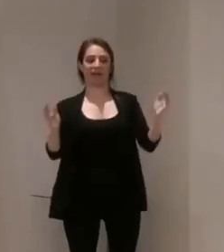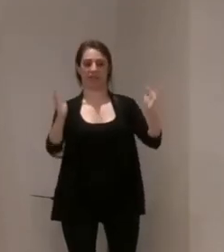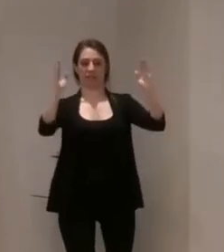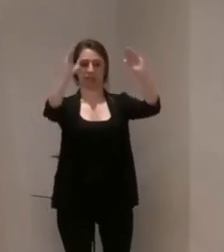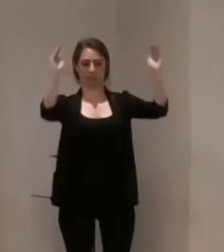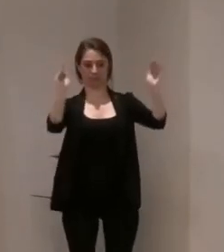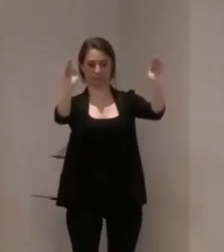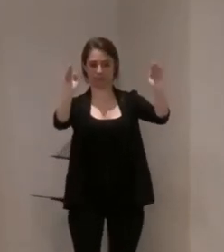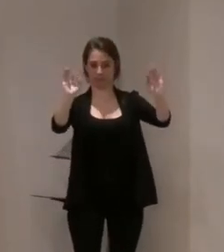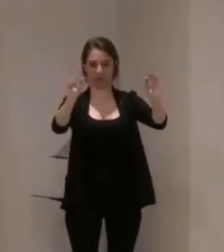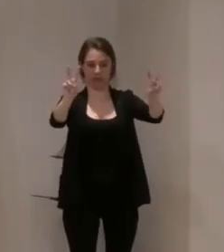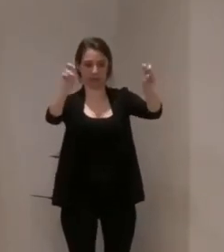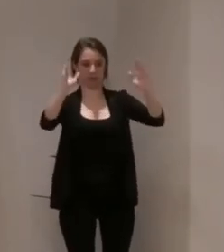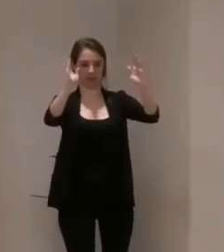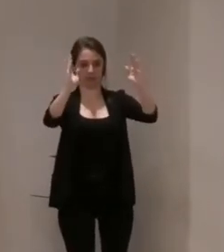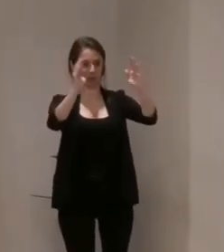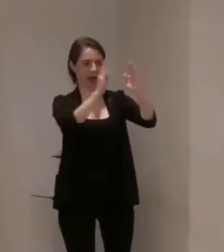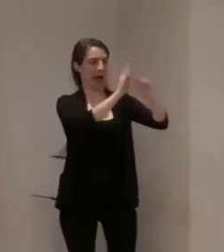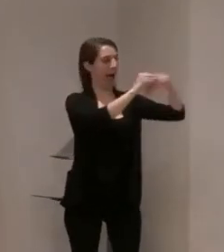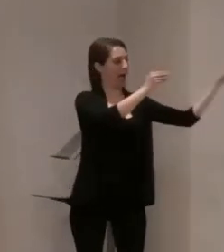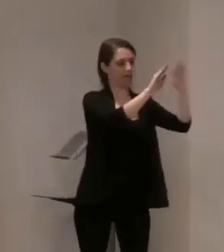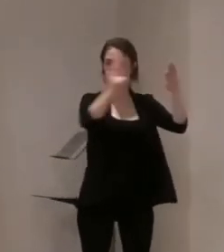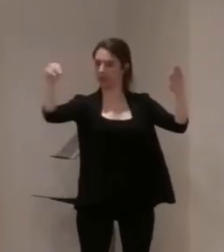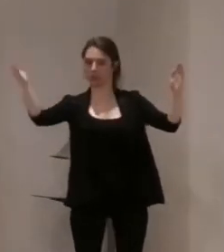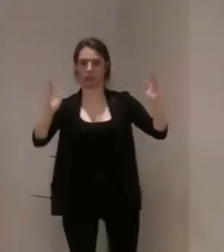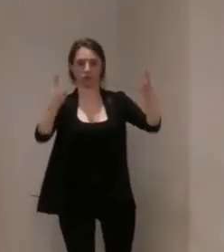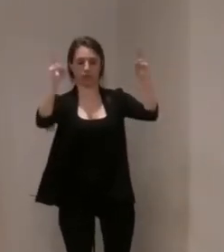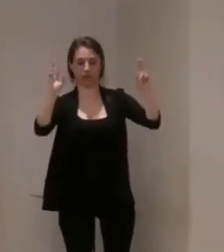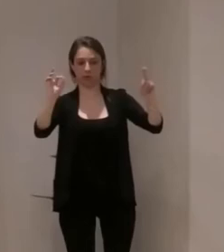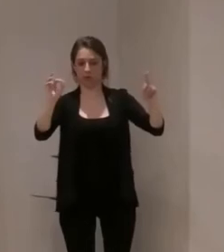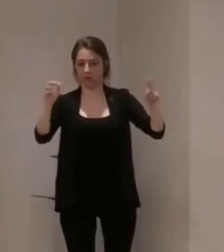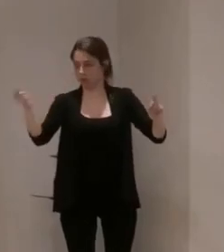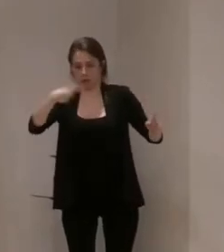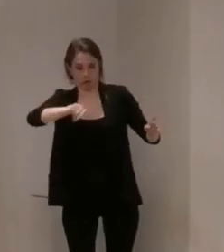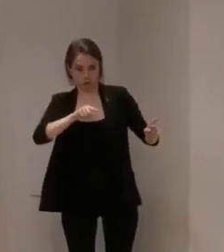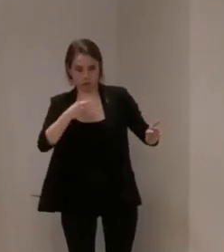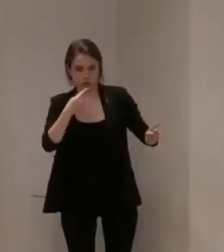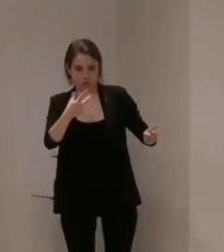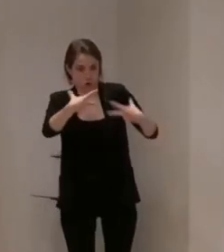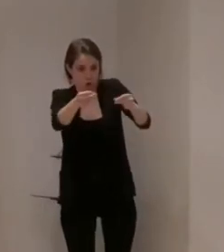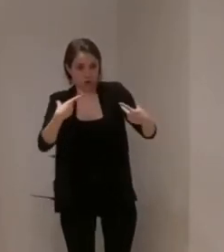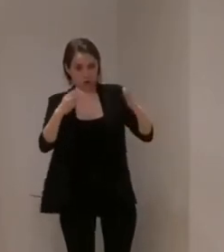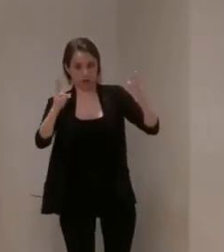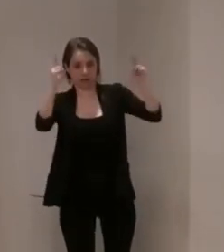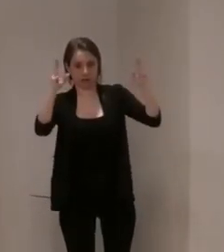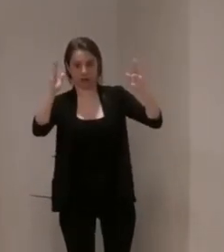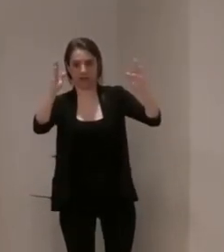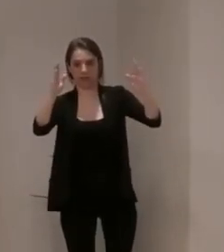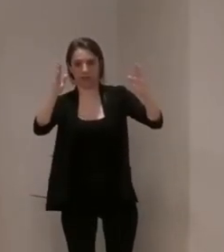I com deia, el franquisme no ha estat un parèntesi. El que va ser un parèntesi és la